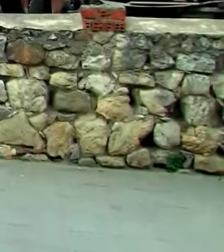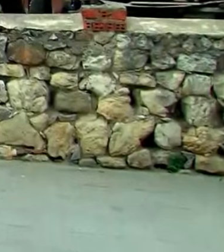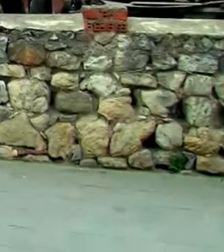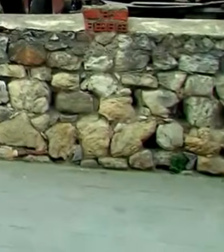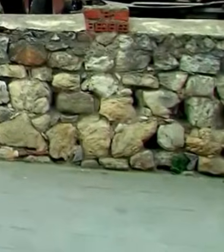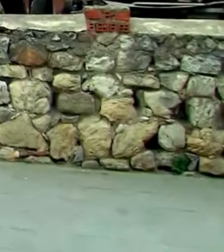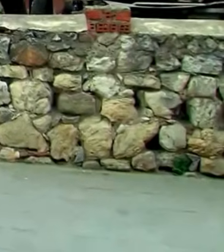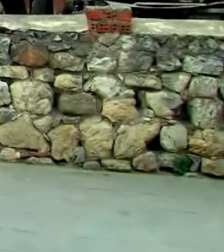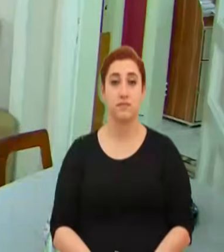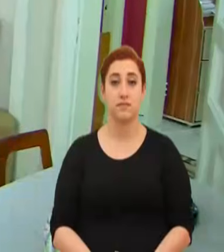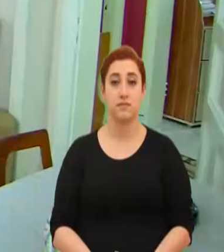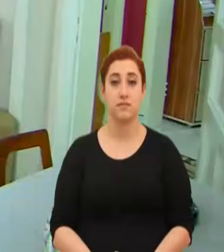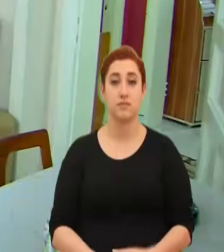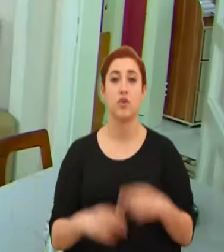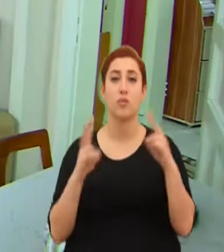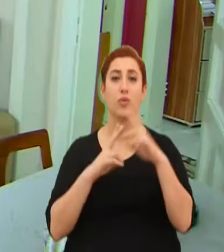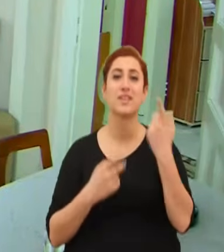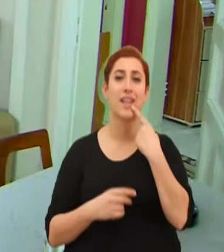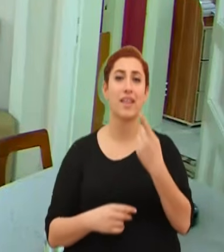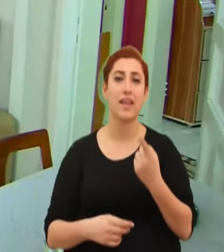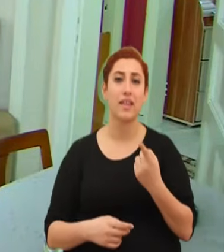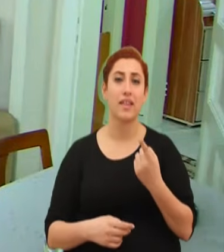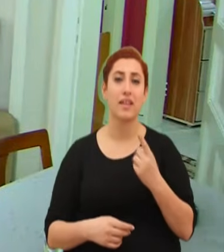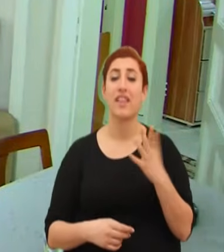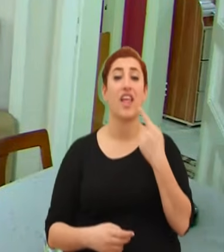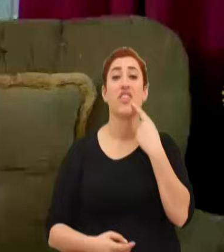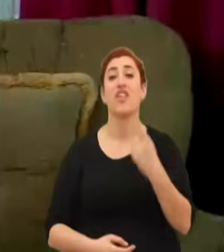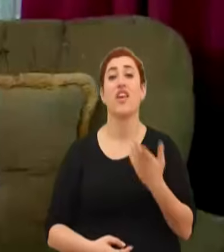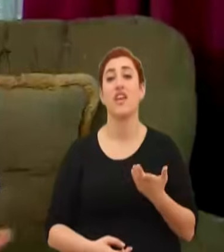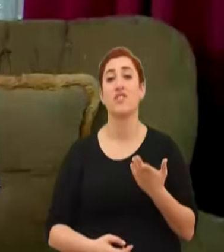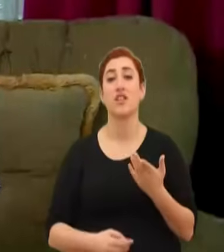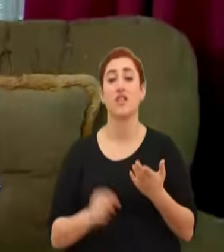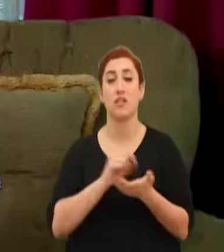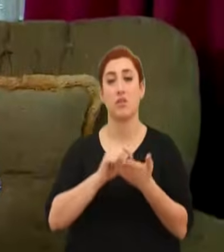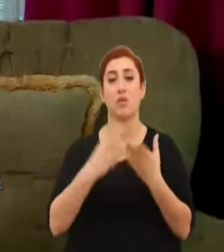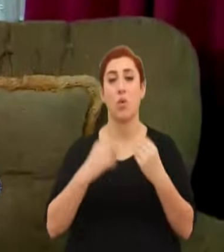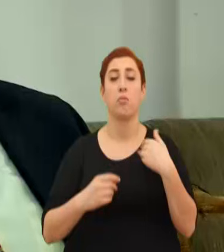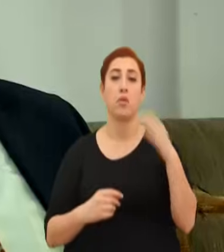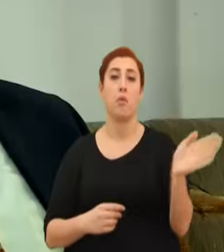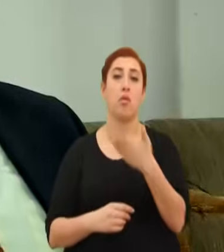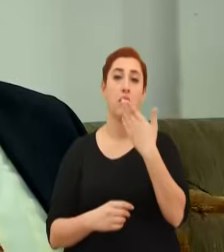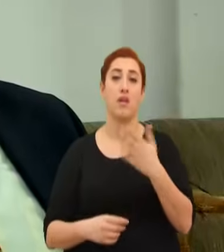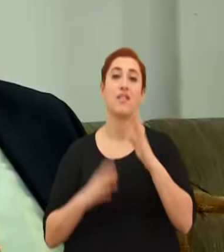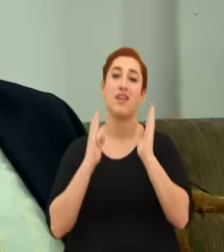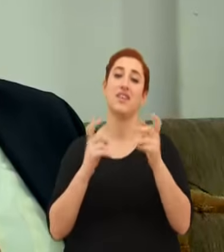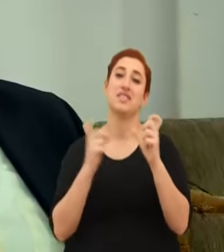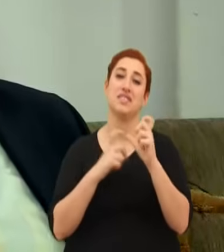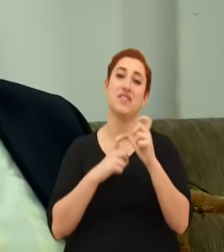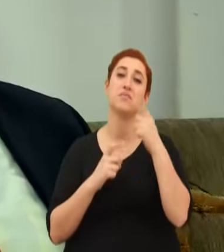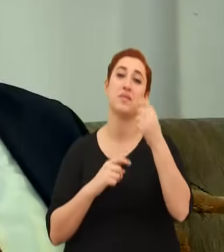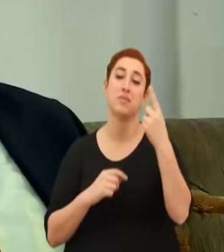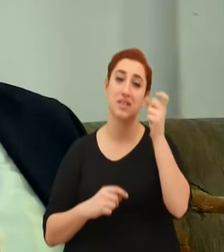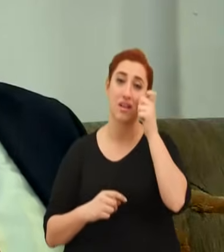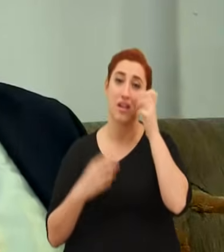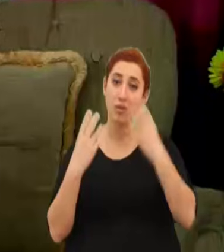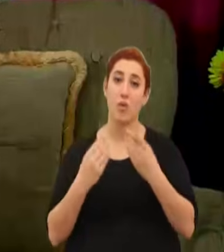Tek katlı, bahçeli, müstakil bir ev. Polis ne dedi peki? Ne diyecekler? Tutanak tuttu, yolladı beni. Eh be Sevim. Sen de